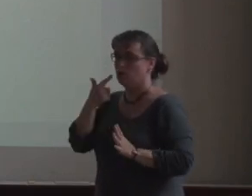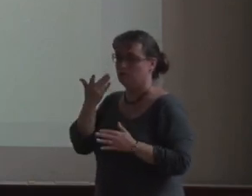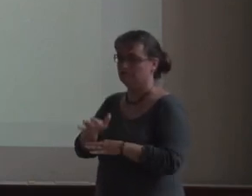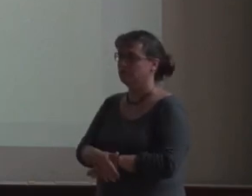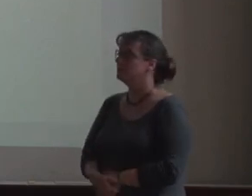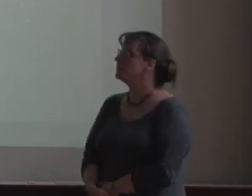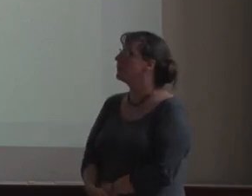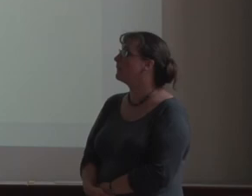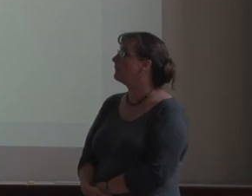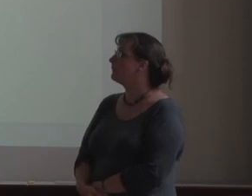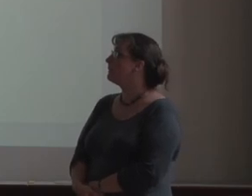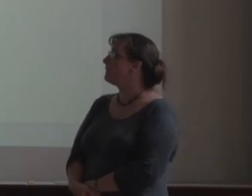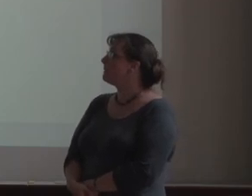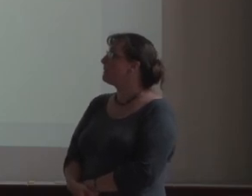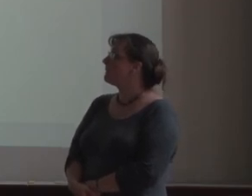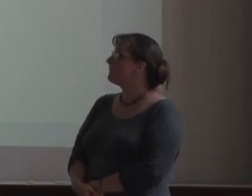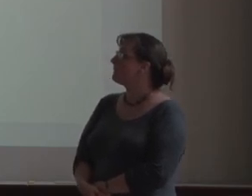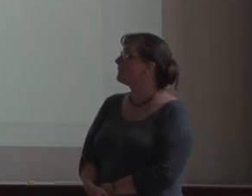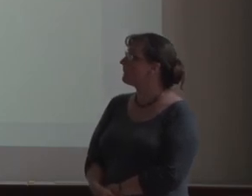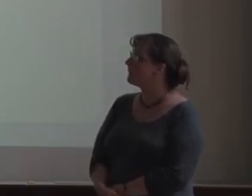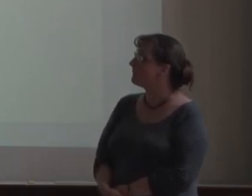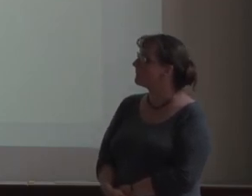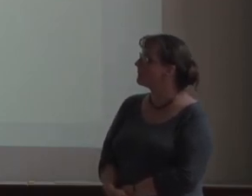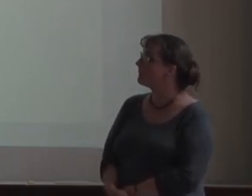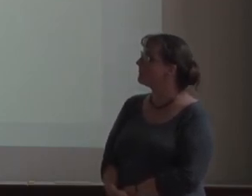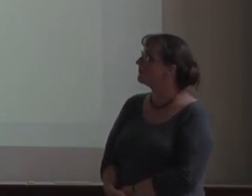ce module-là. Alors, donc déjà,